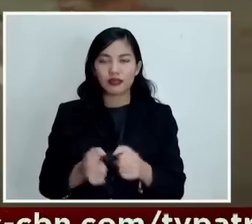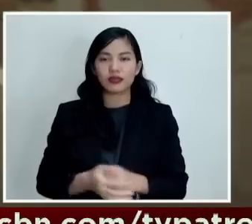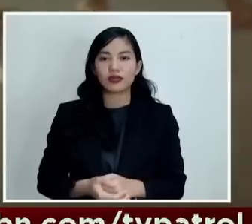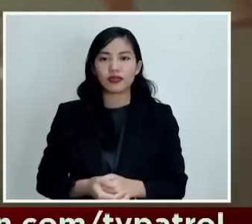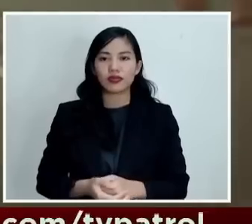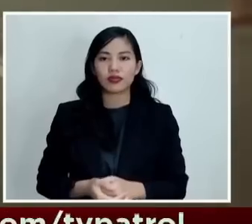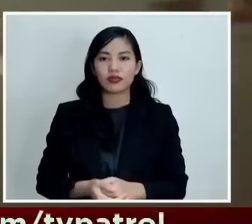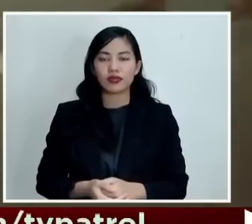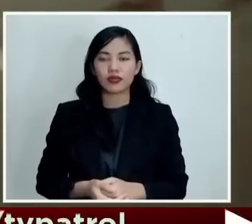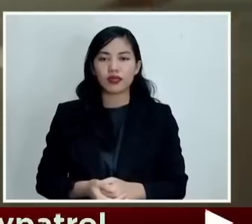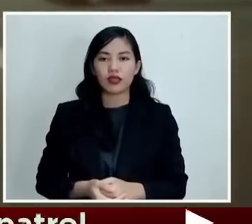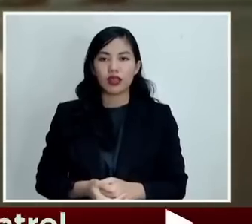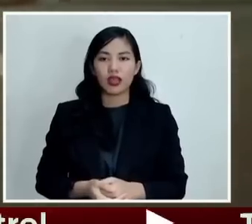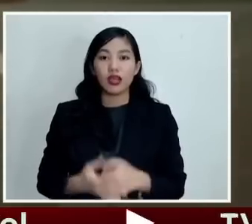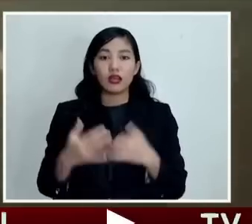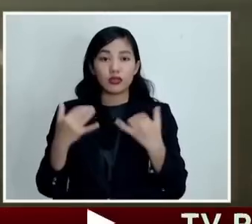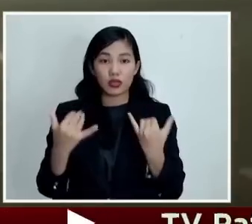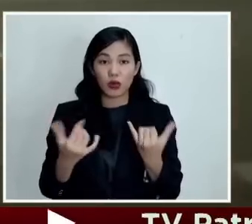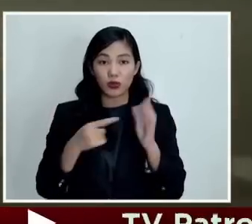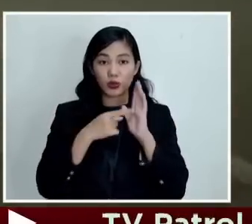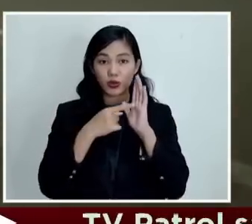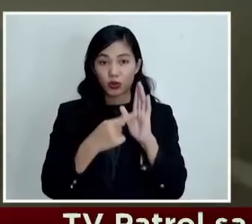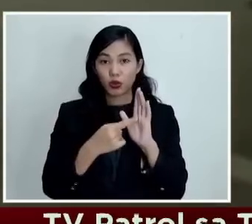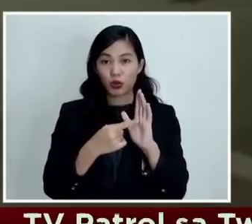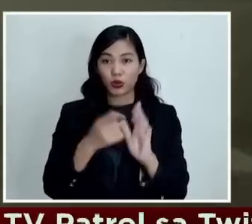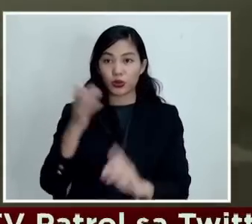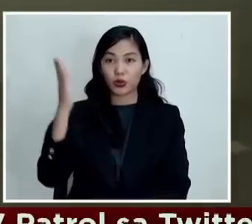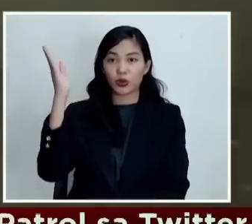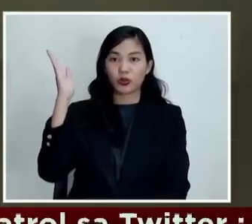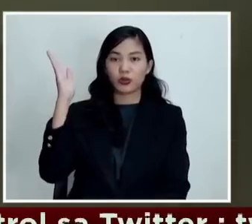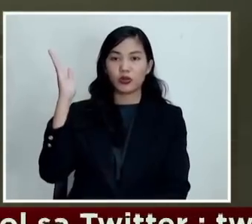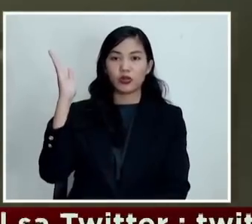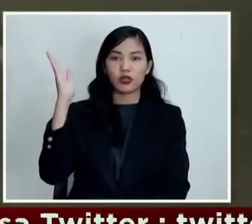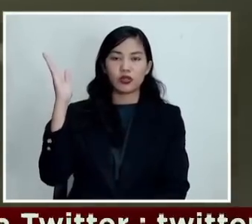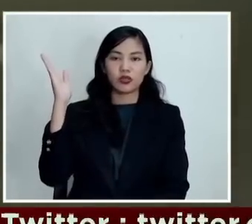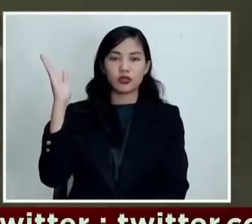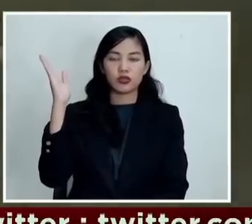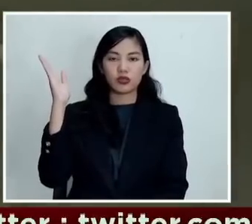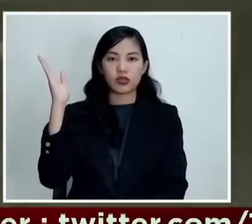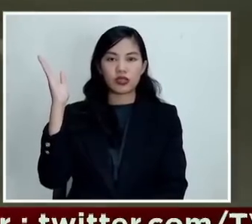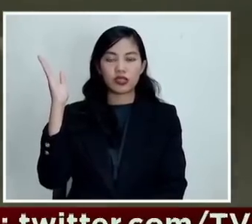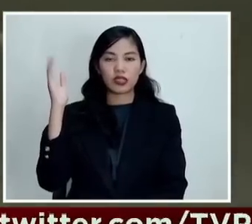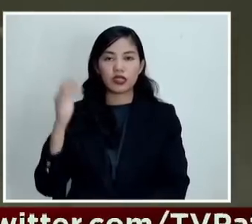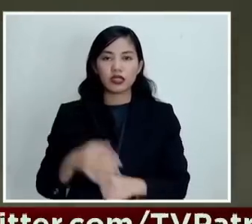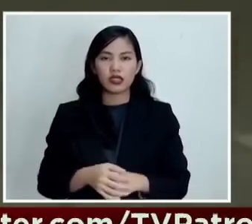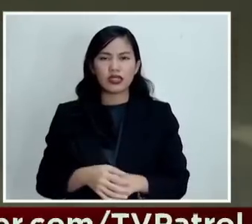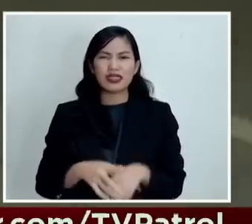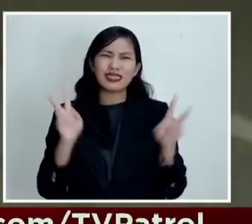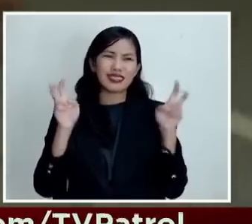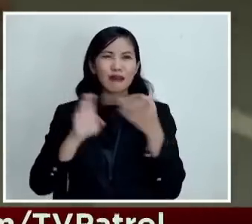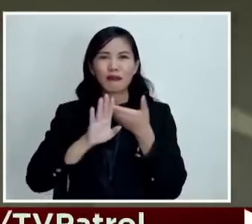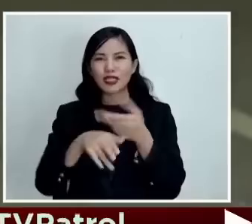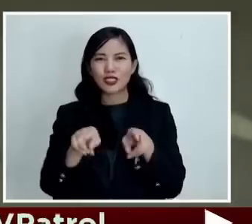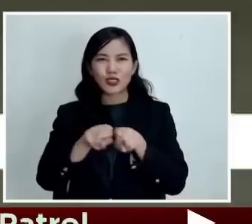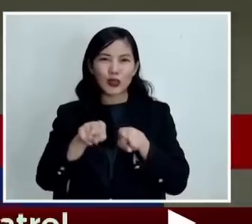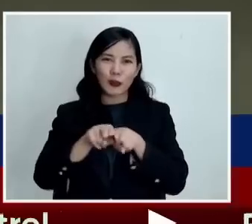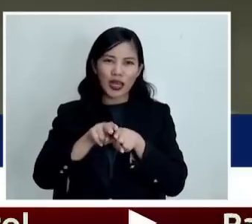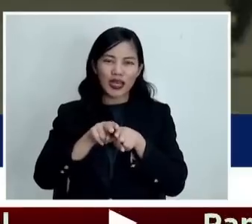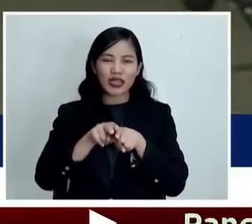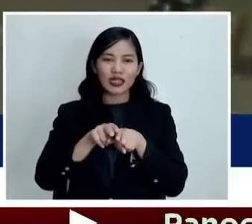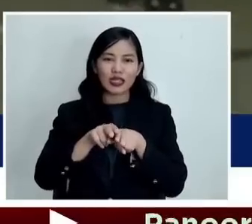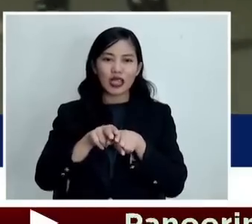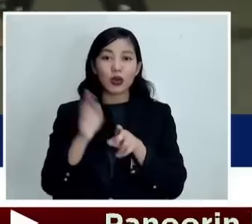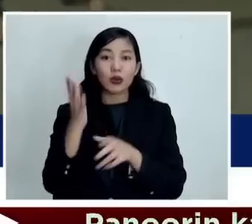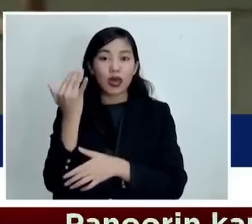Alvin, may pakita ko lang sa iyo, no? Dito ang Nia Road ay buhay na halos back to normal na nga dahil nga ito ay magkahalong